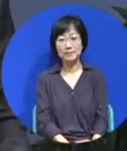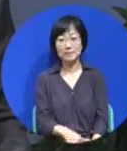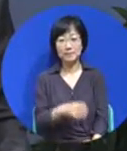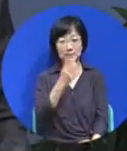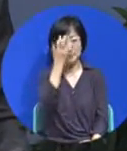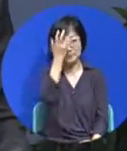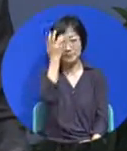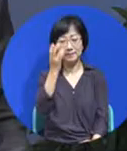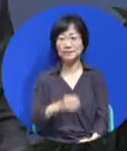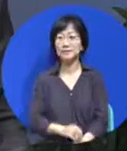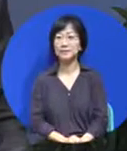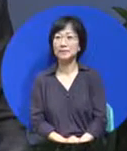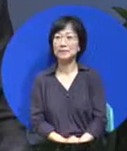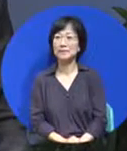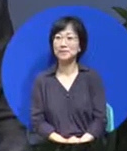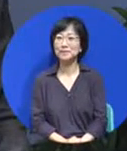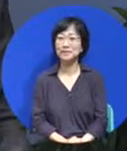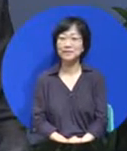호세아는